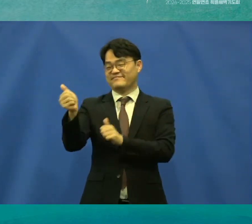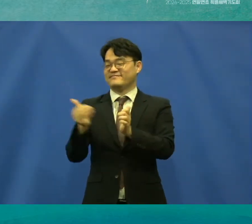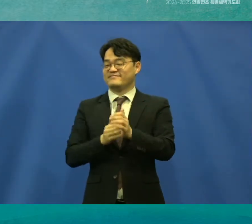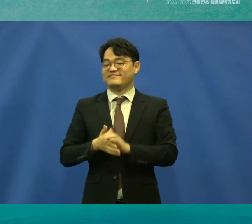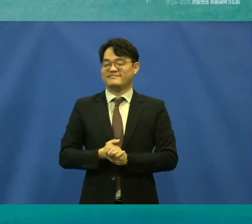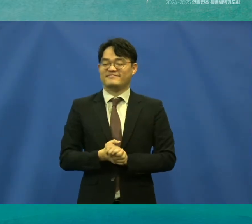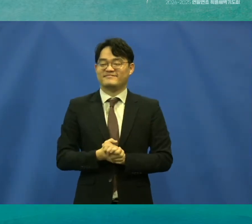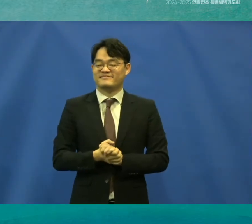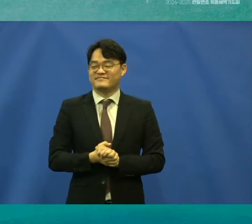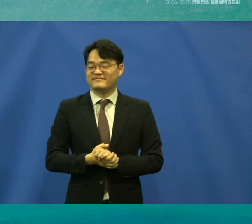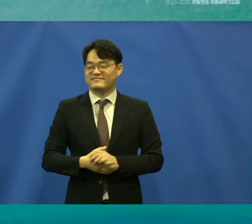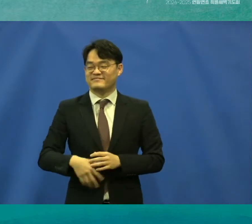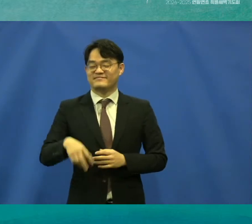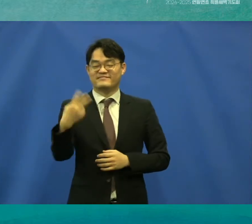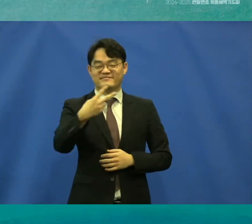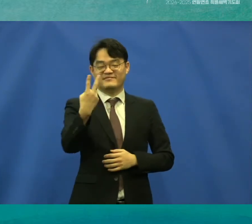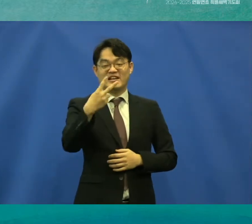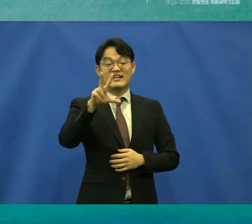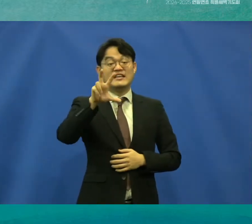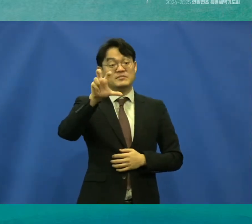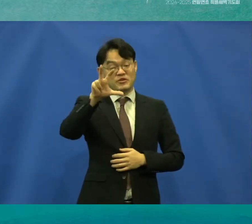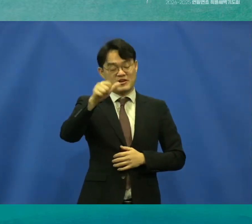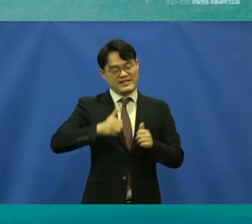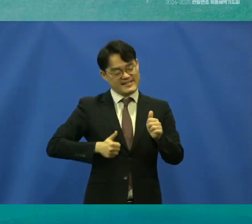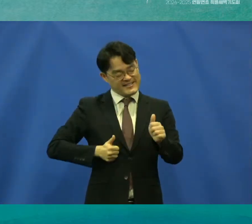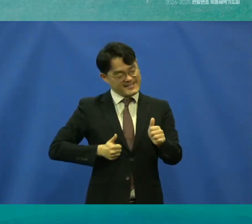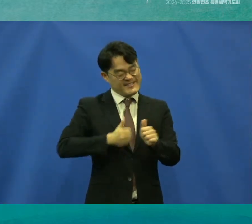2025년 승리할 것입니다.